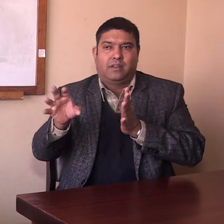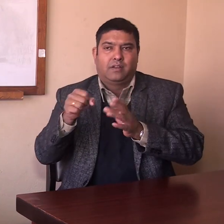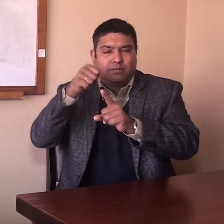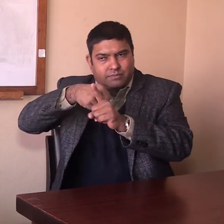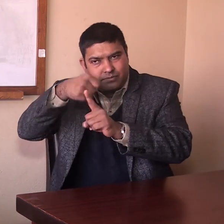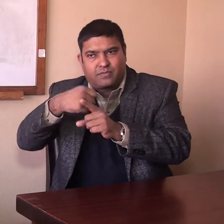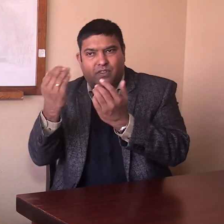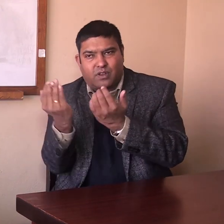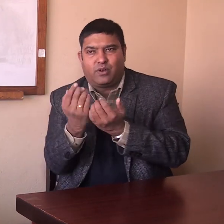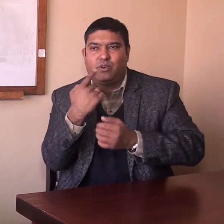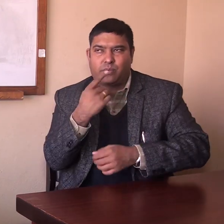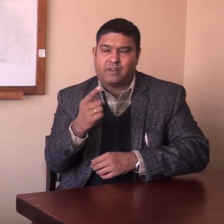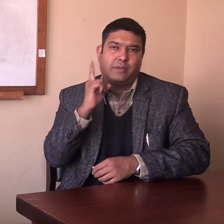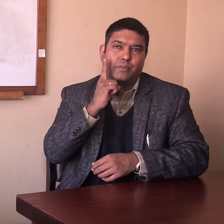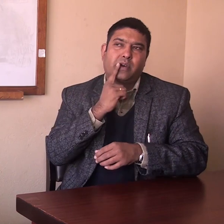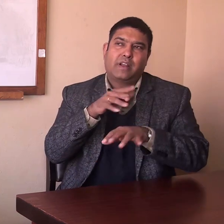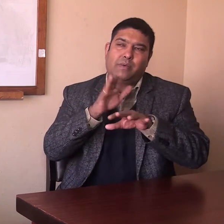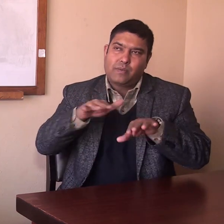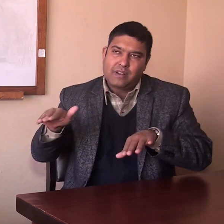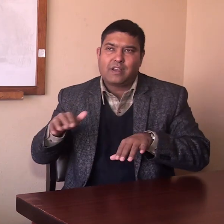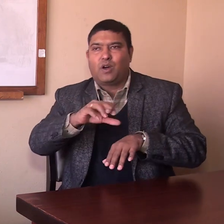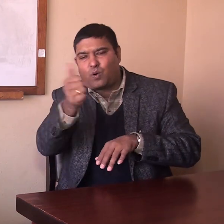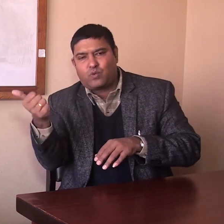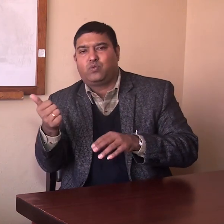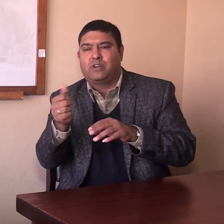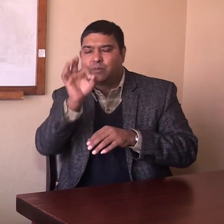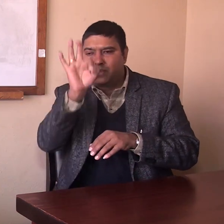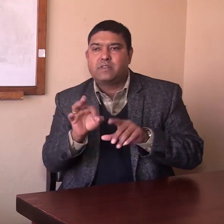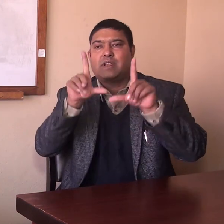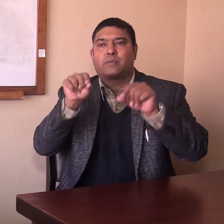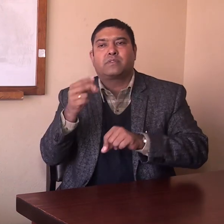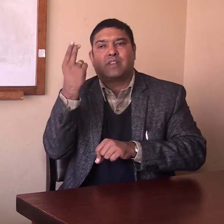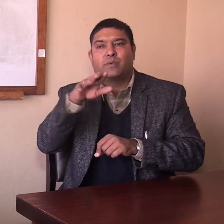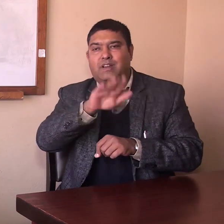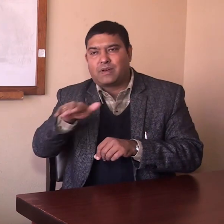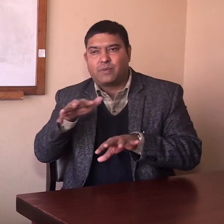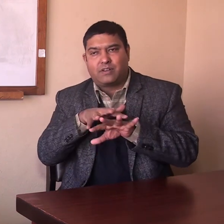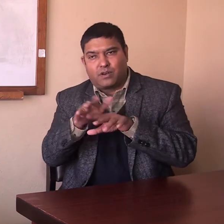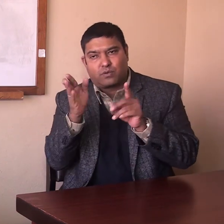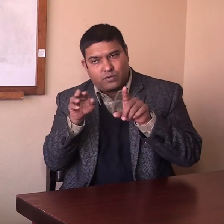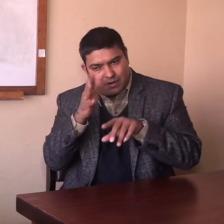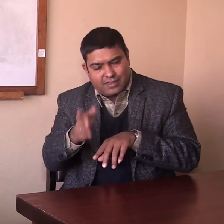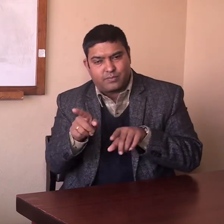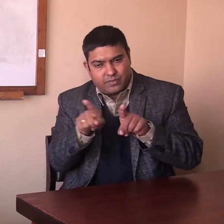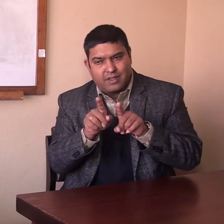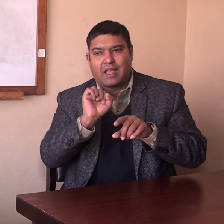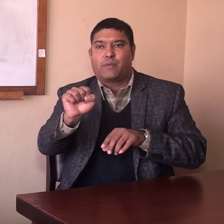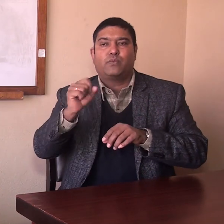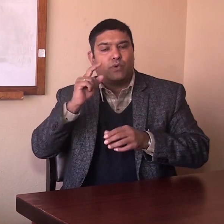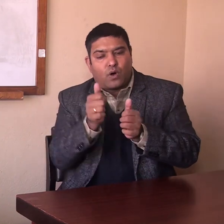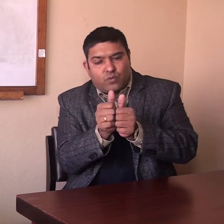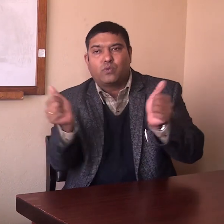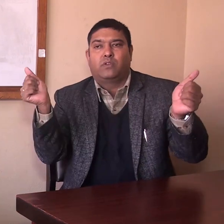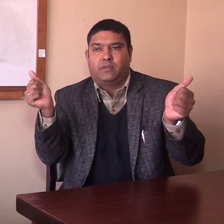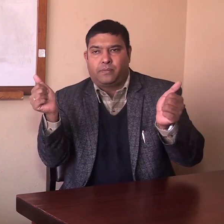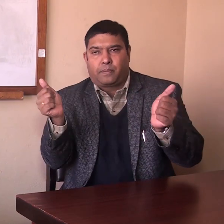अ अमिले निरंतर संगर सा गरेंवाने बाइरा बालबाली का अरु लाइपे ने अरु विशे सिछा र